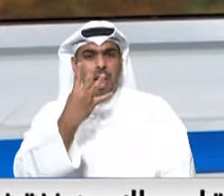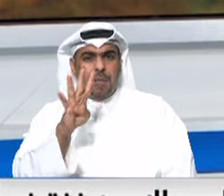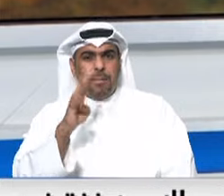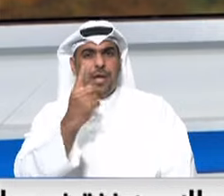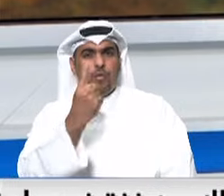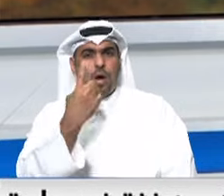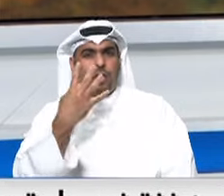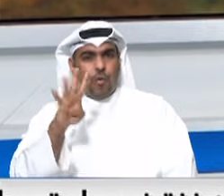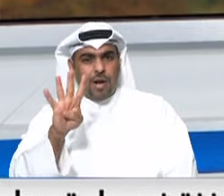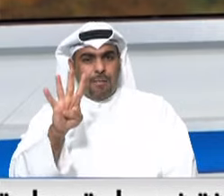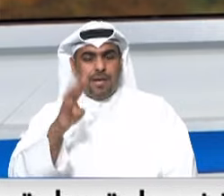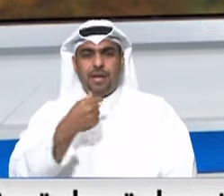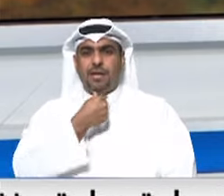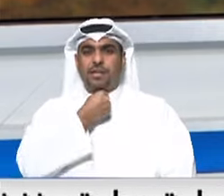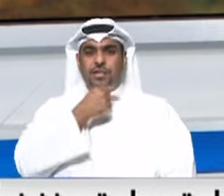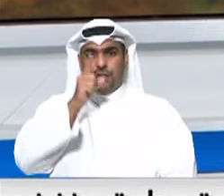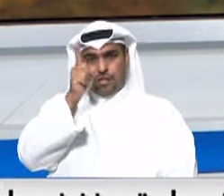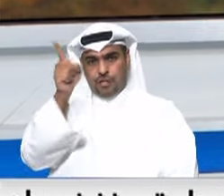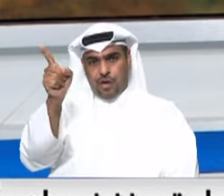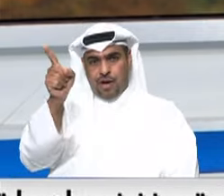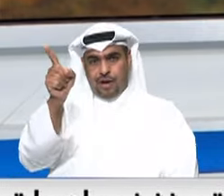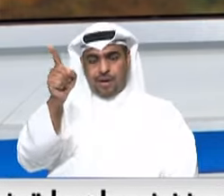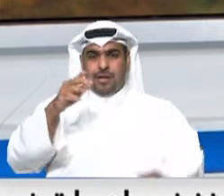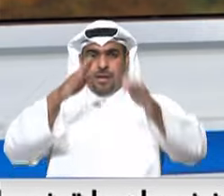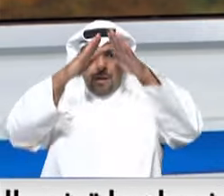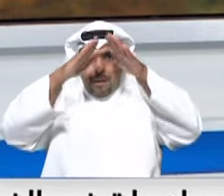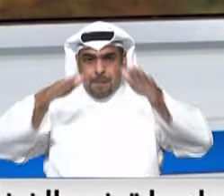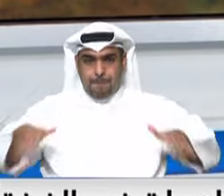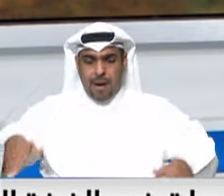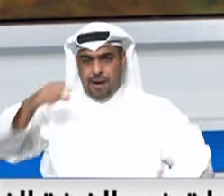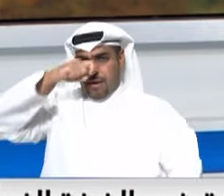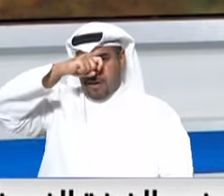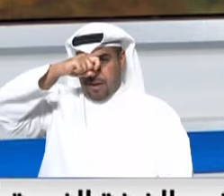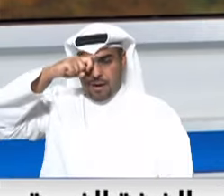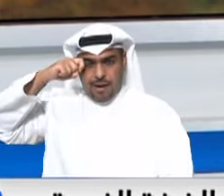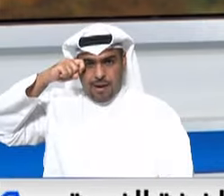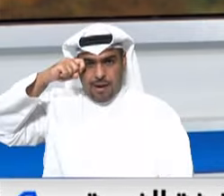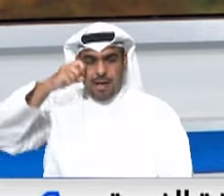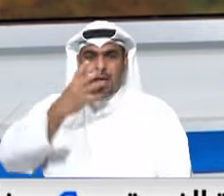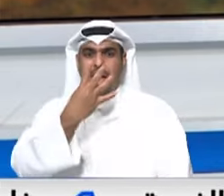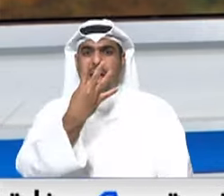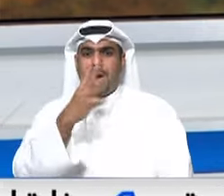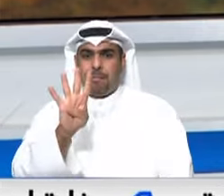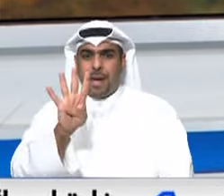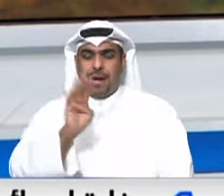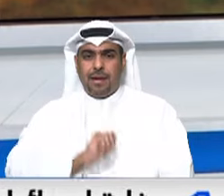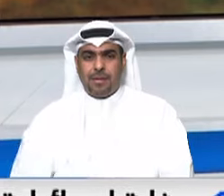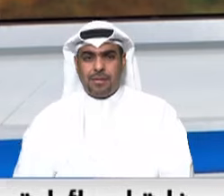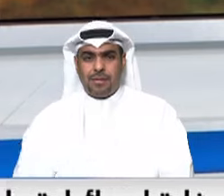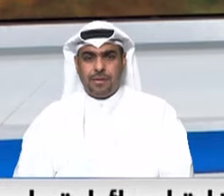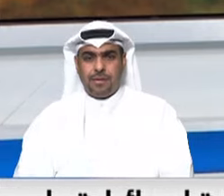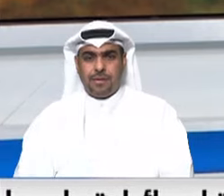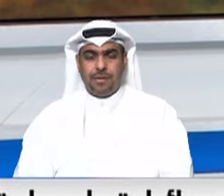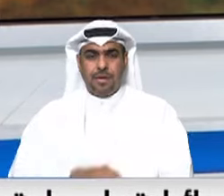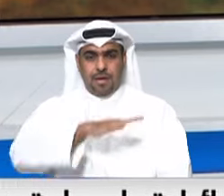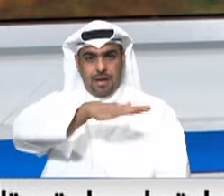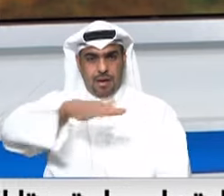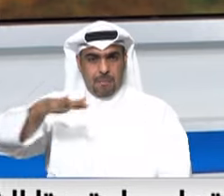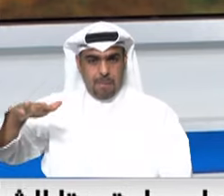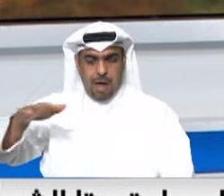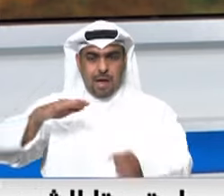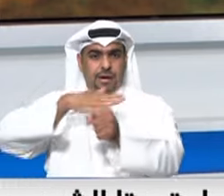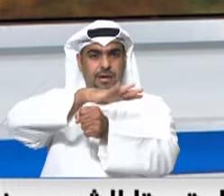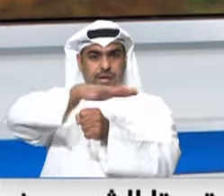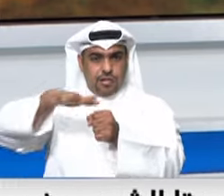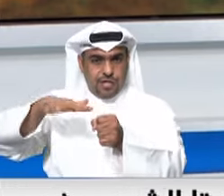مئوية في مدينة الجهرة وضواحيها، غرب البلاد منطقتي شقاية والسالمي 40 درجة مئوية، المناطق الساحلية